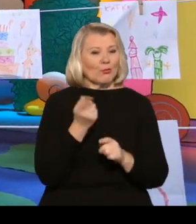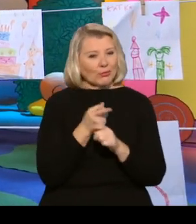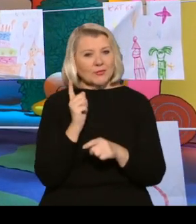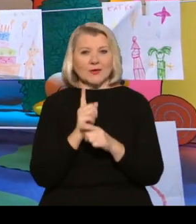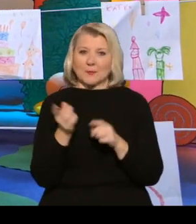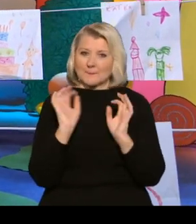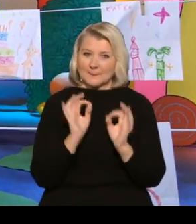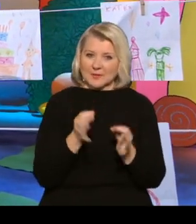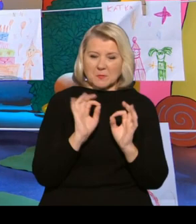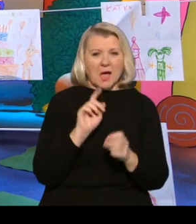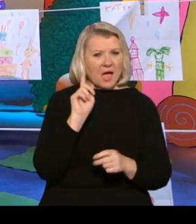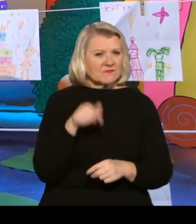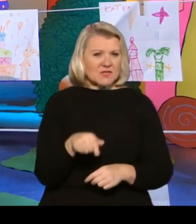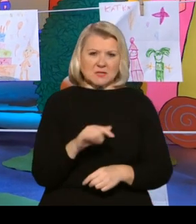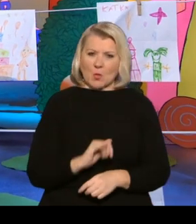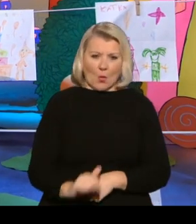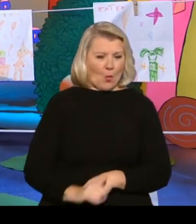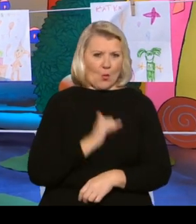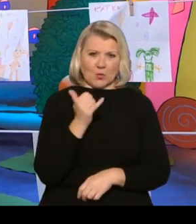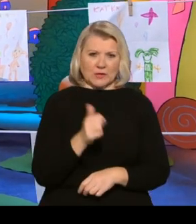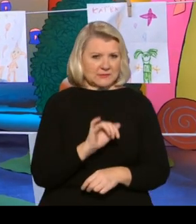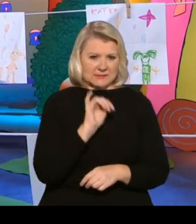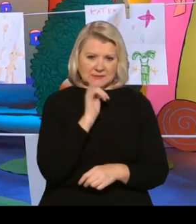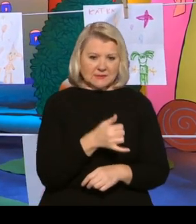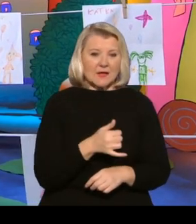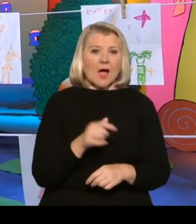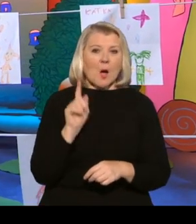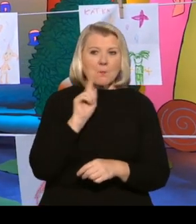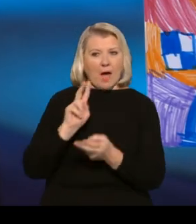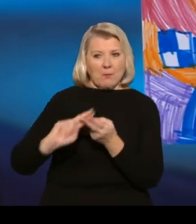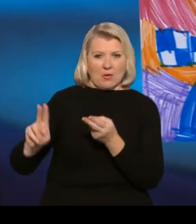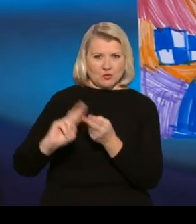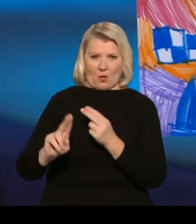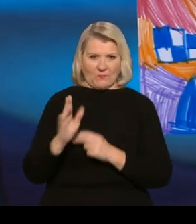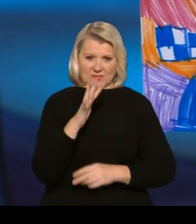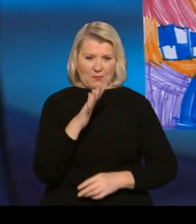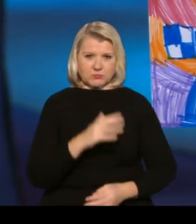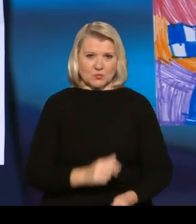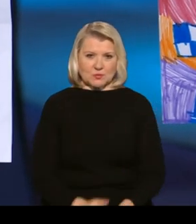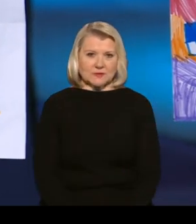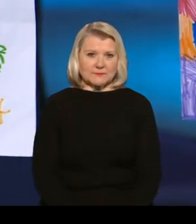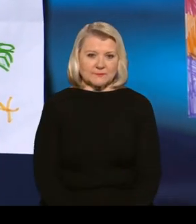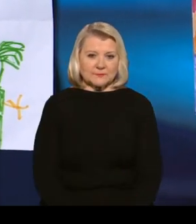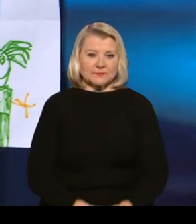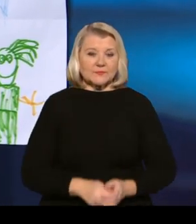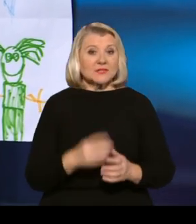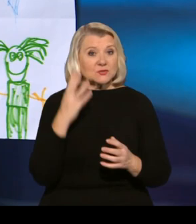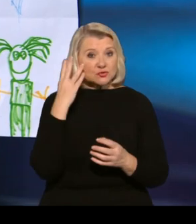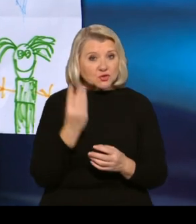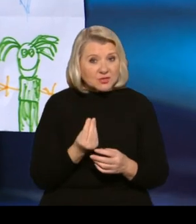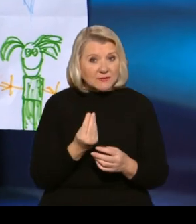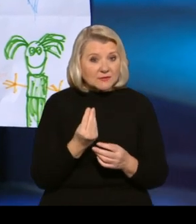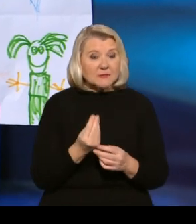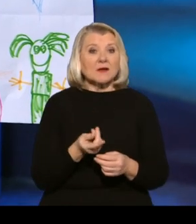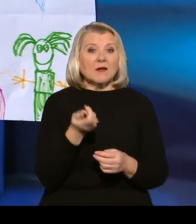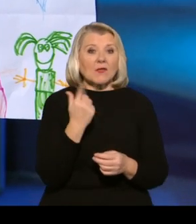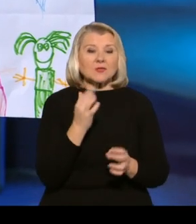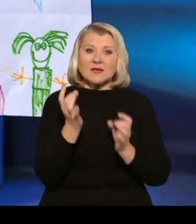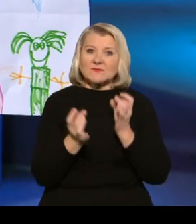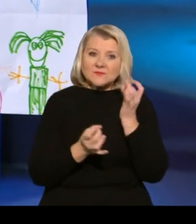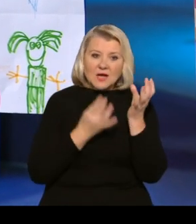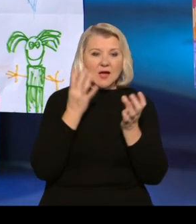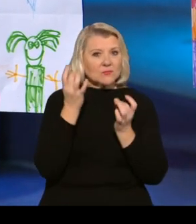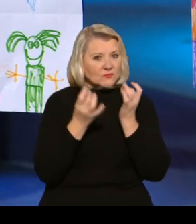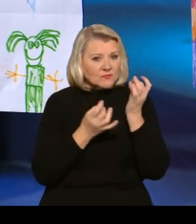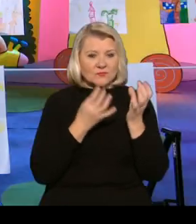se neurazí, nepoví to mamince. Se skřítky z té fanfáry je, nesmí